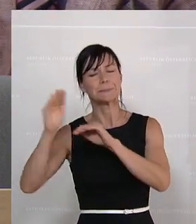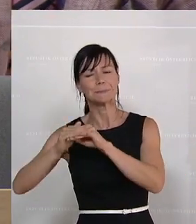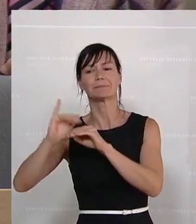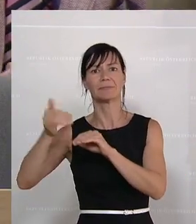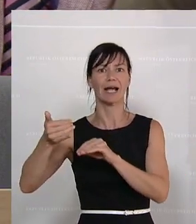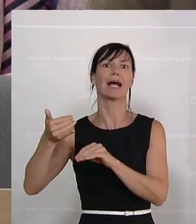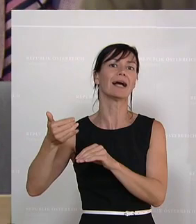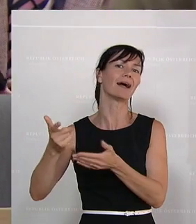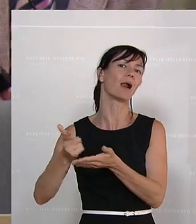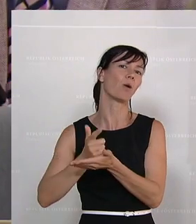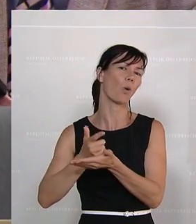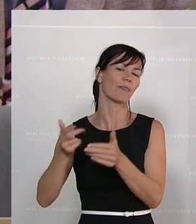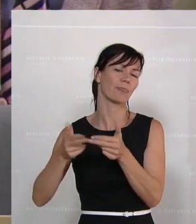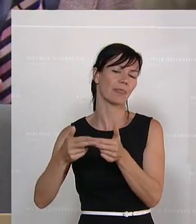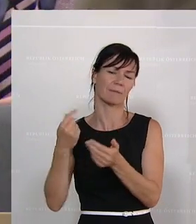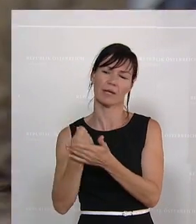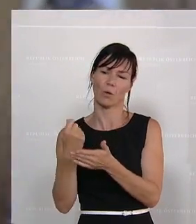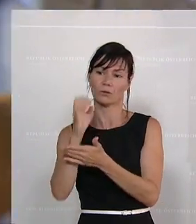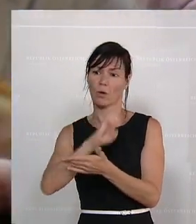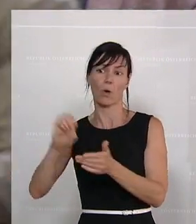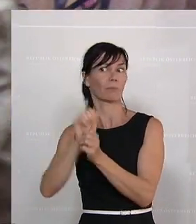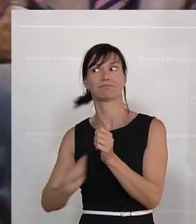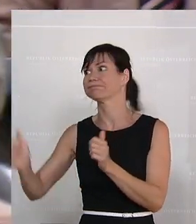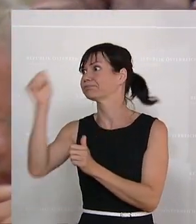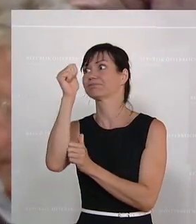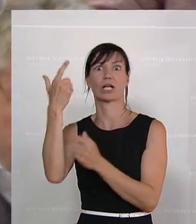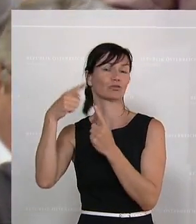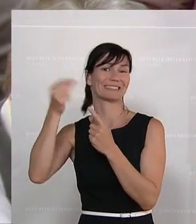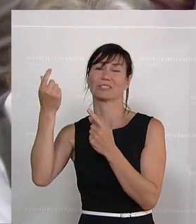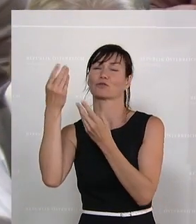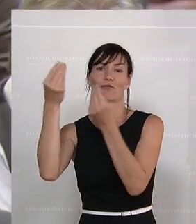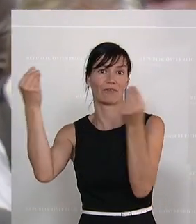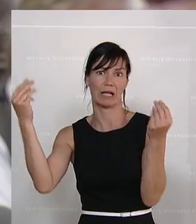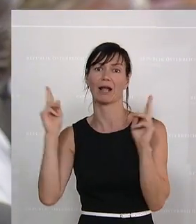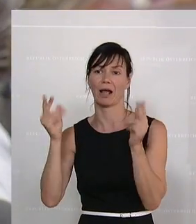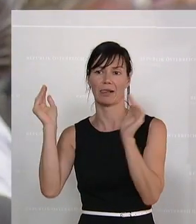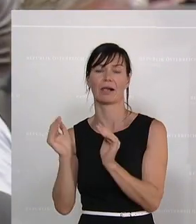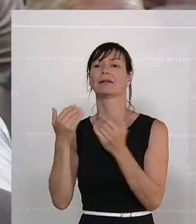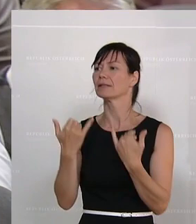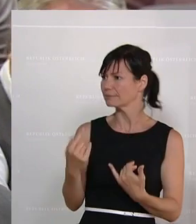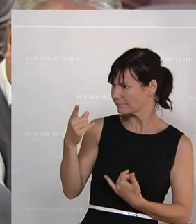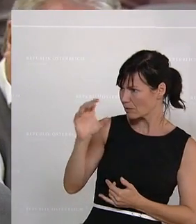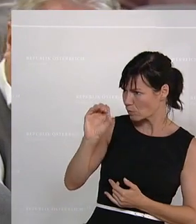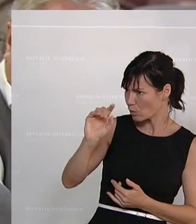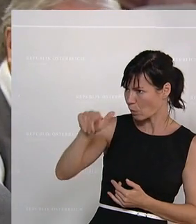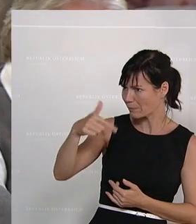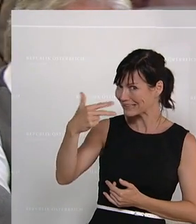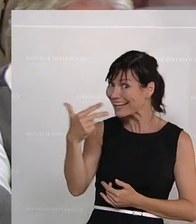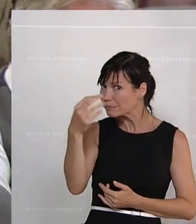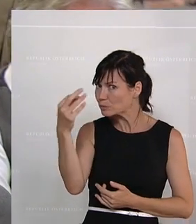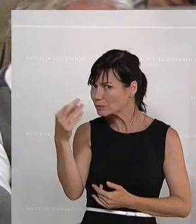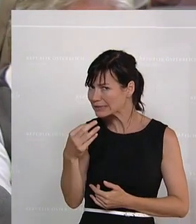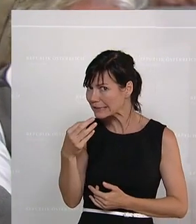europaweit im spitzenfeld da könnte man was machen und jetzt haben sie 0,3 prozentpunkte in angriff genommenen